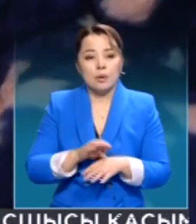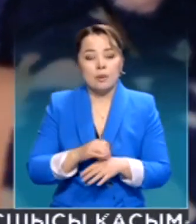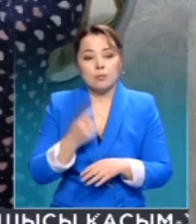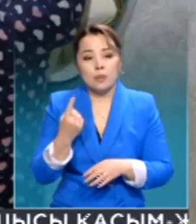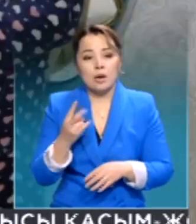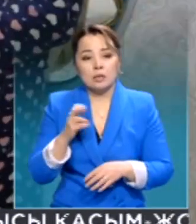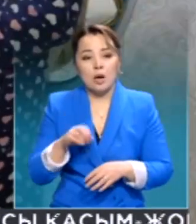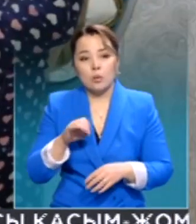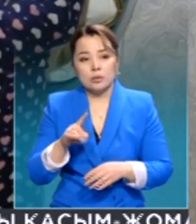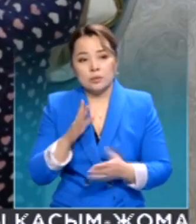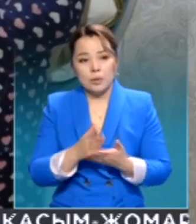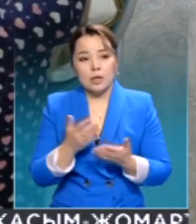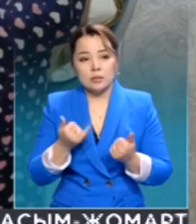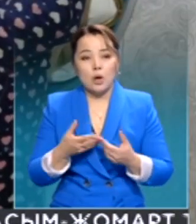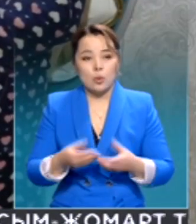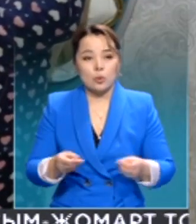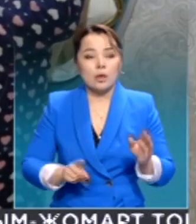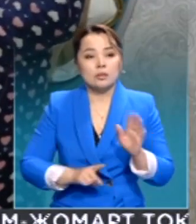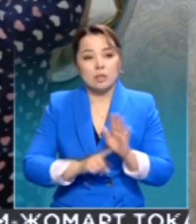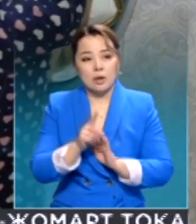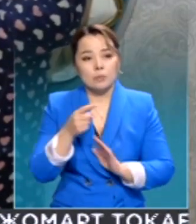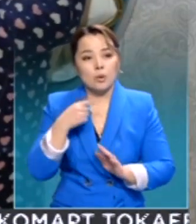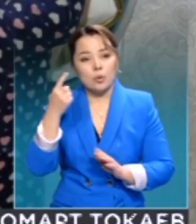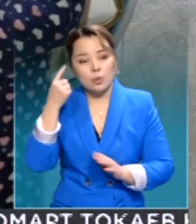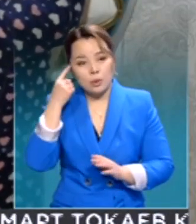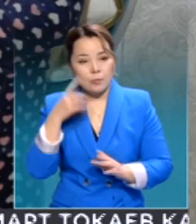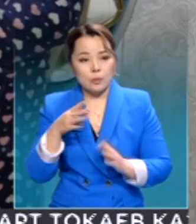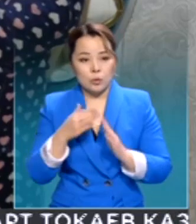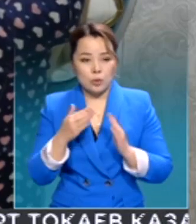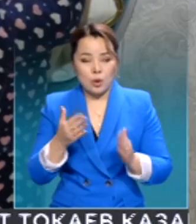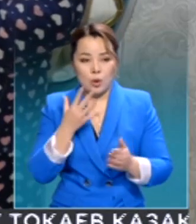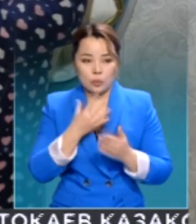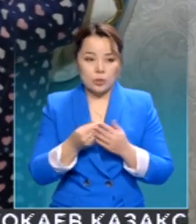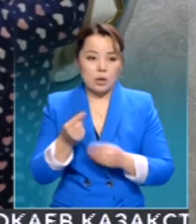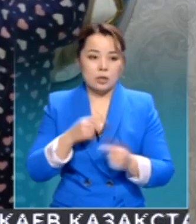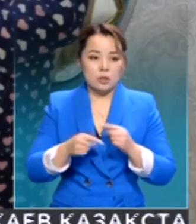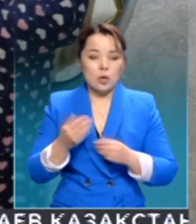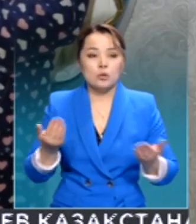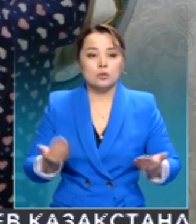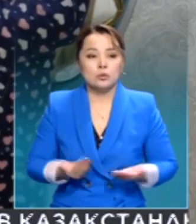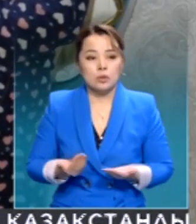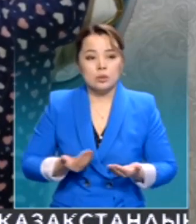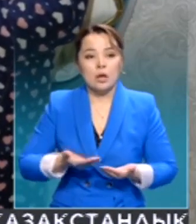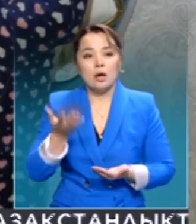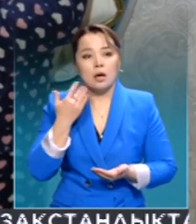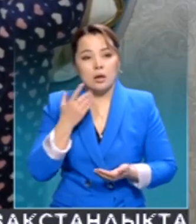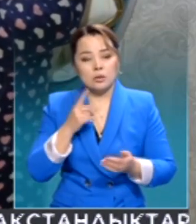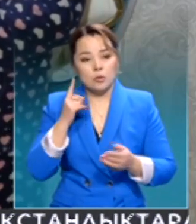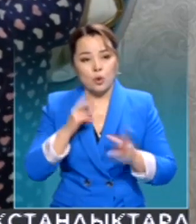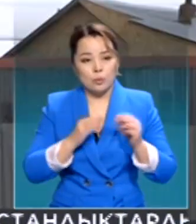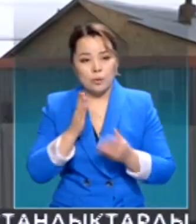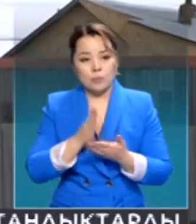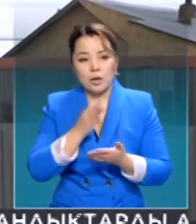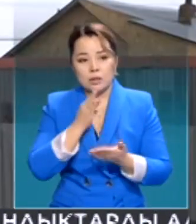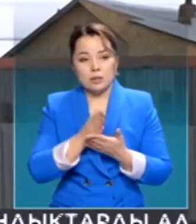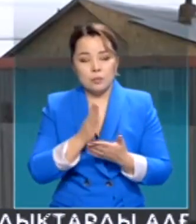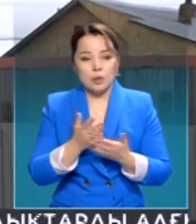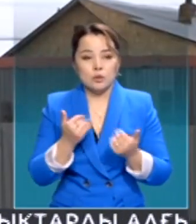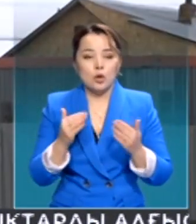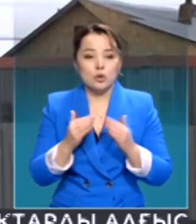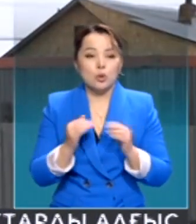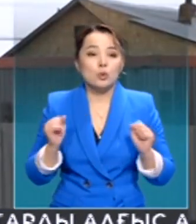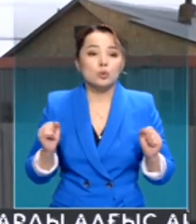ғой, неге көктем келіп ойдамыз енді өз үйімізге келіп тұратындай деген бір ойымыз, үмітіміз бар. Үй